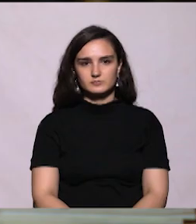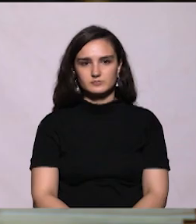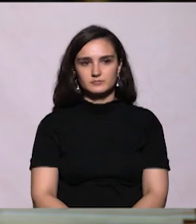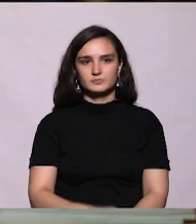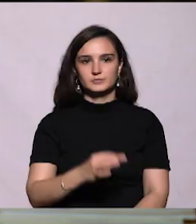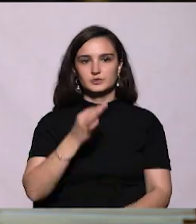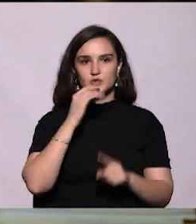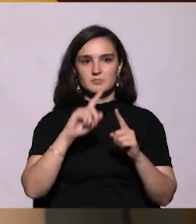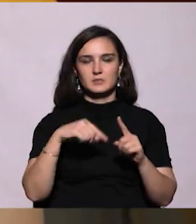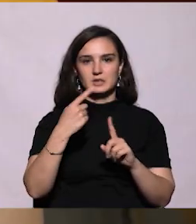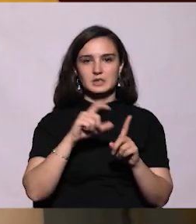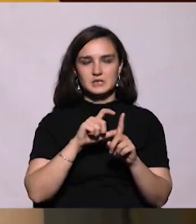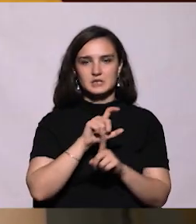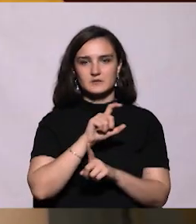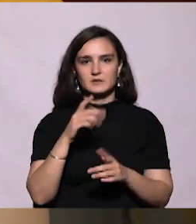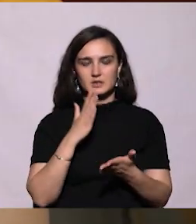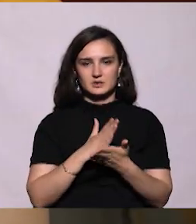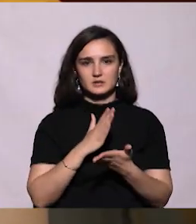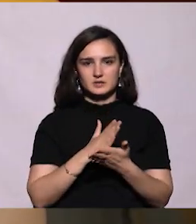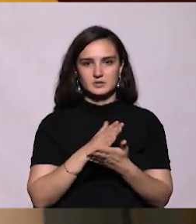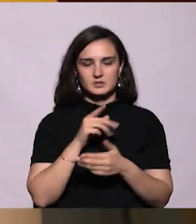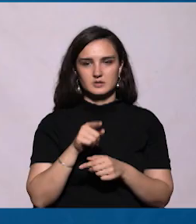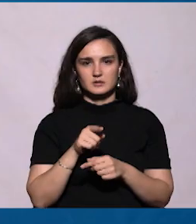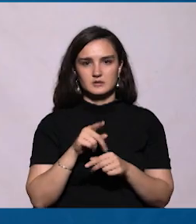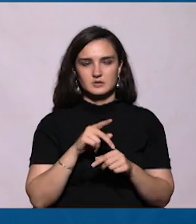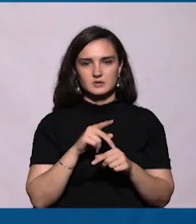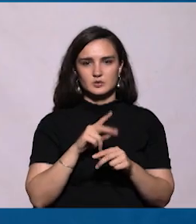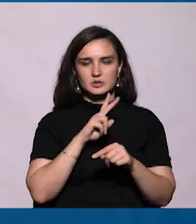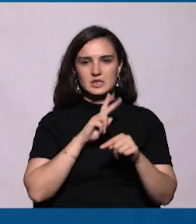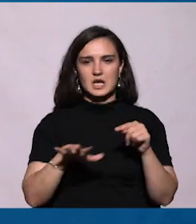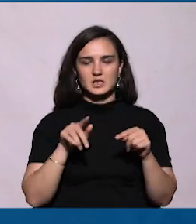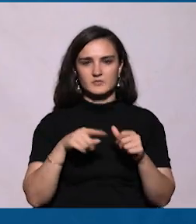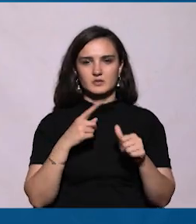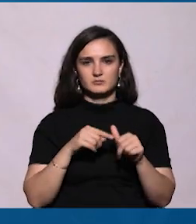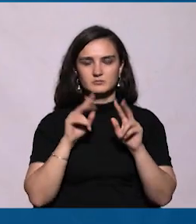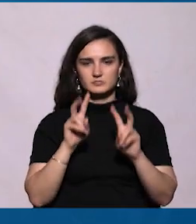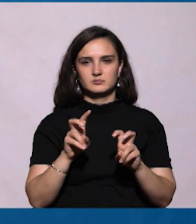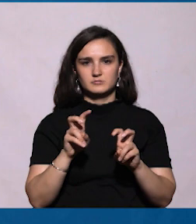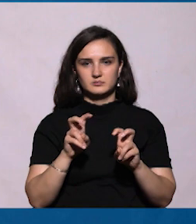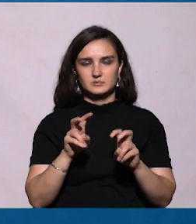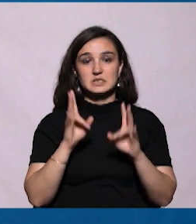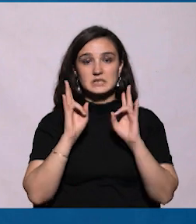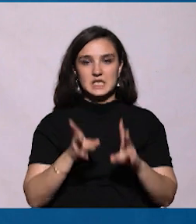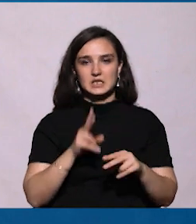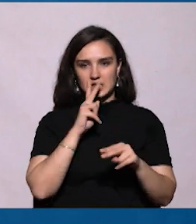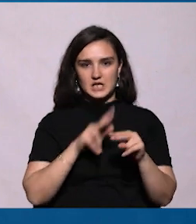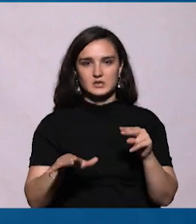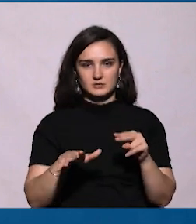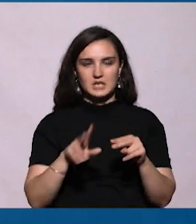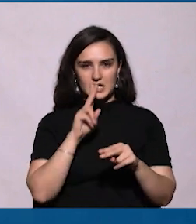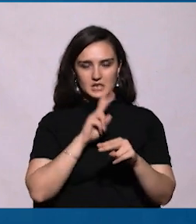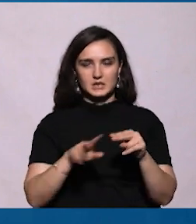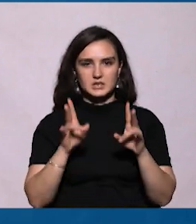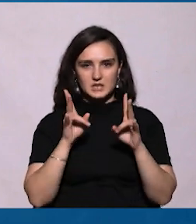Our next word is loss. Loss is a noun, and in Georgian it means ზარალი ან